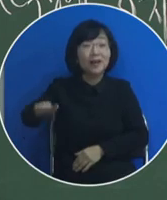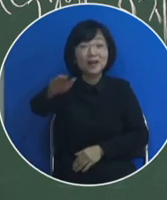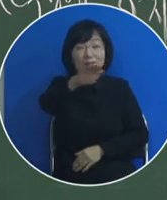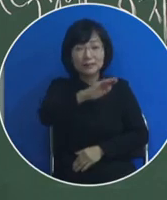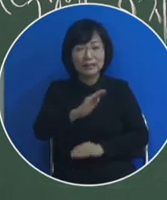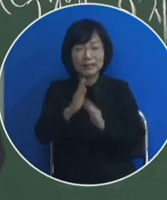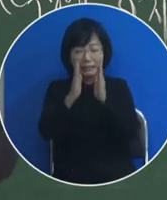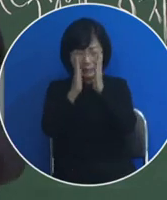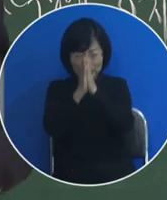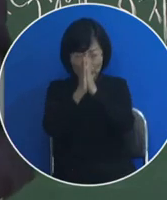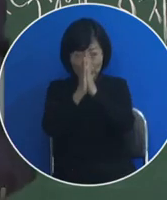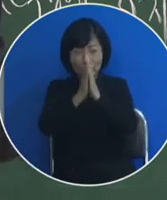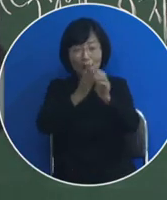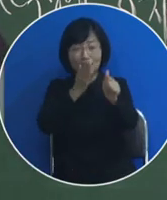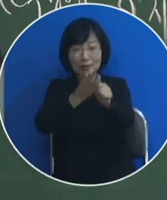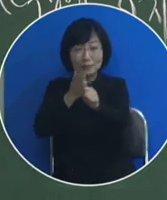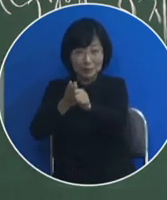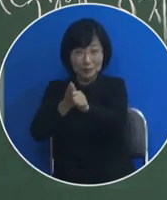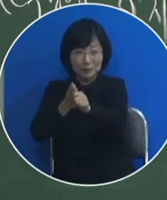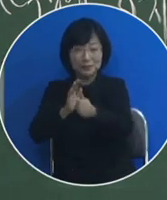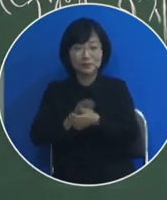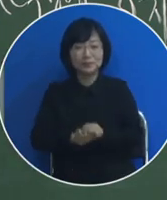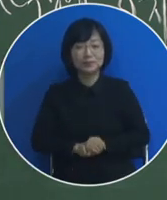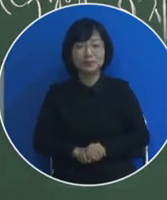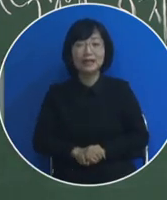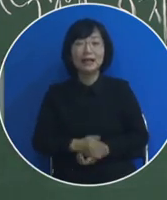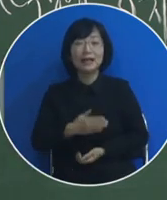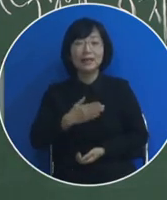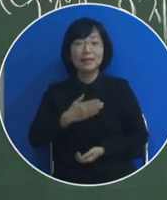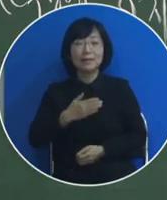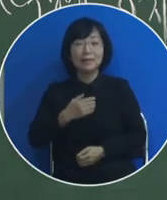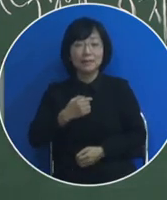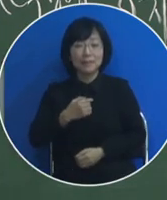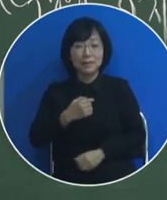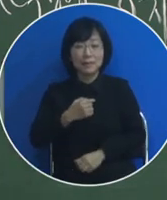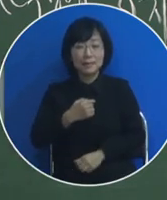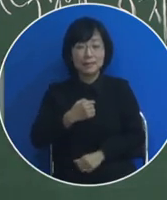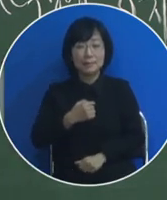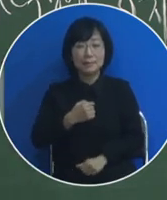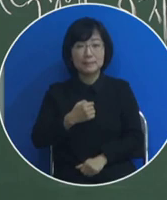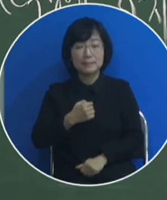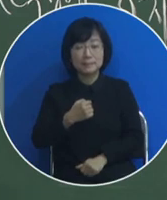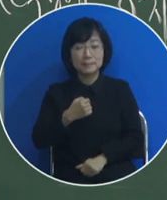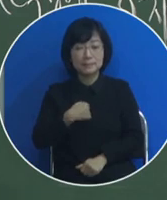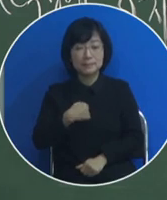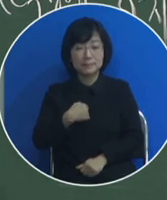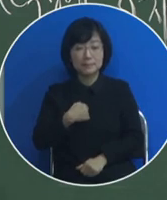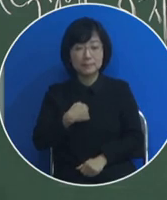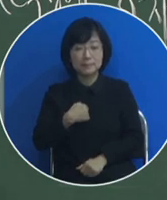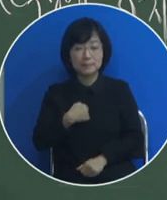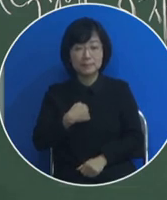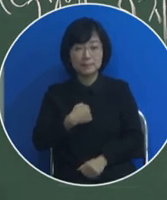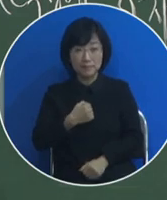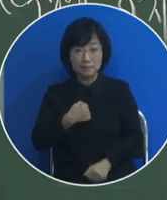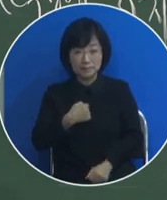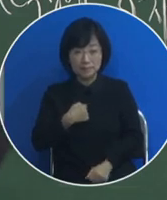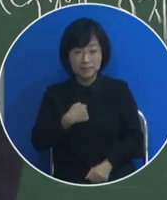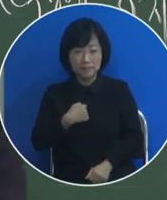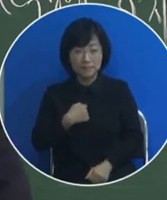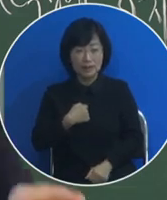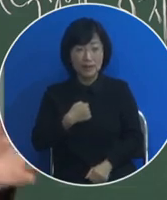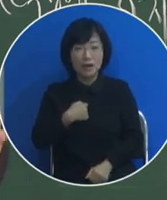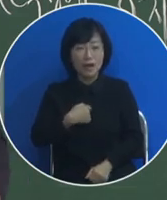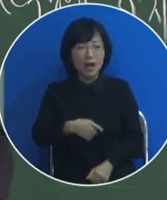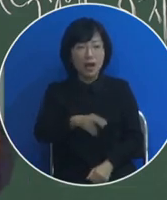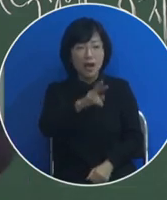pray. 저는 지금 기도하고 그렇습니다. 곳곳에 나에게 물질이 필요한 건 아니다. 곳곳에 아리투시 운동 본격적으로 할 수